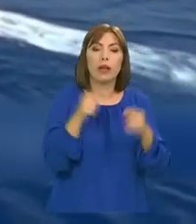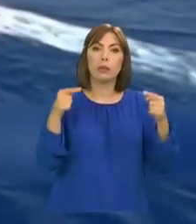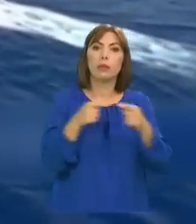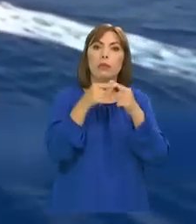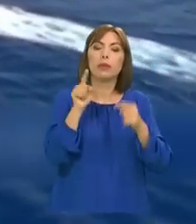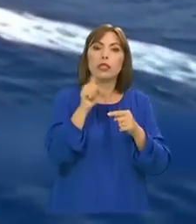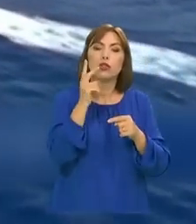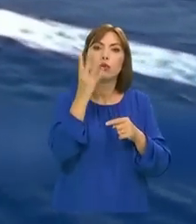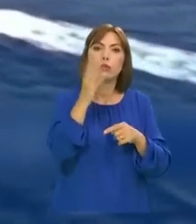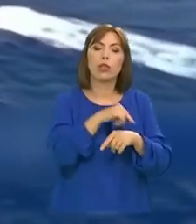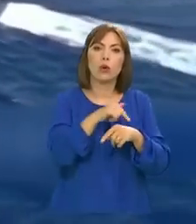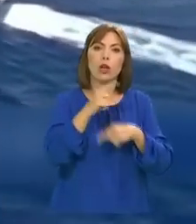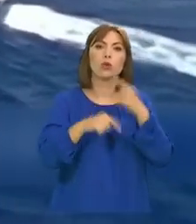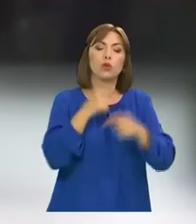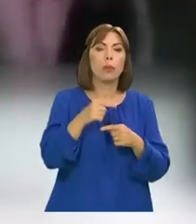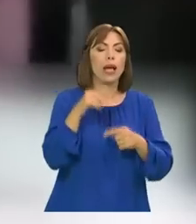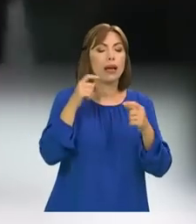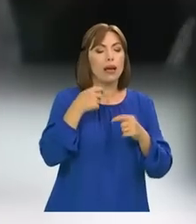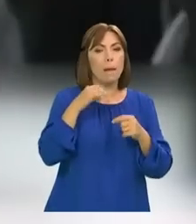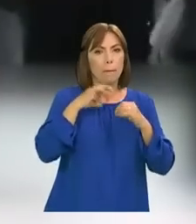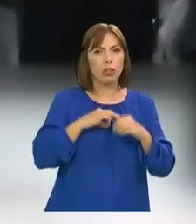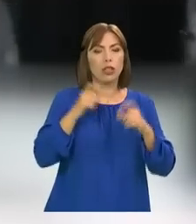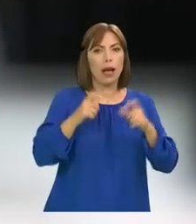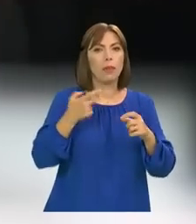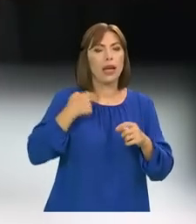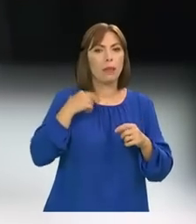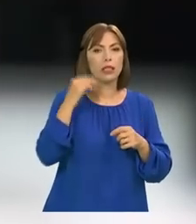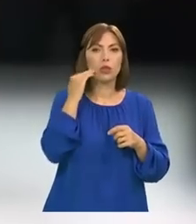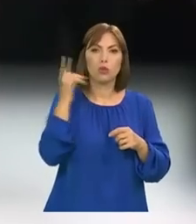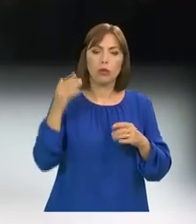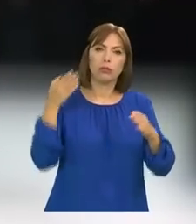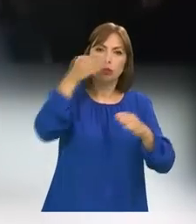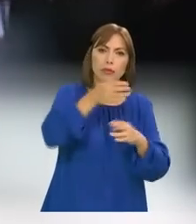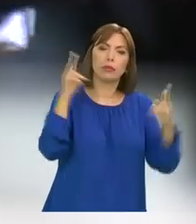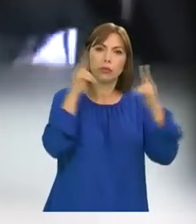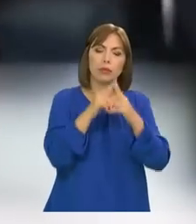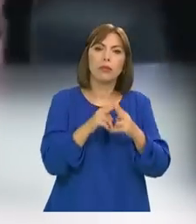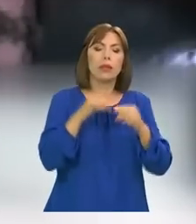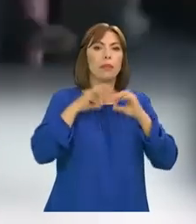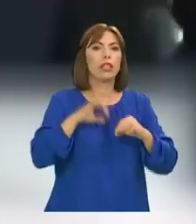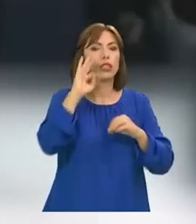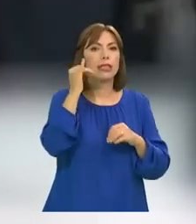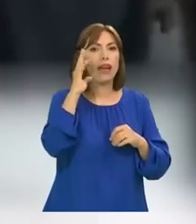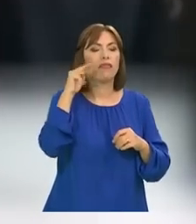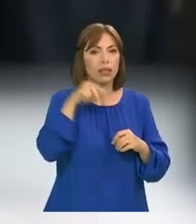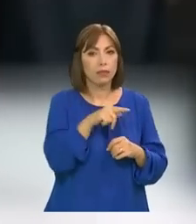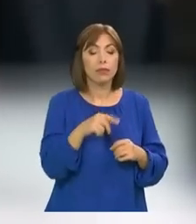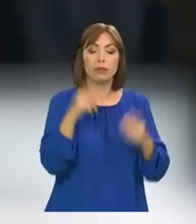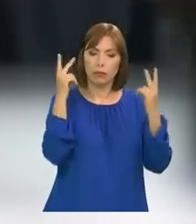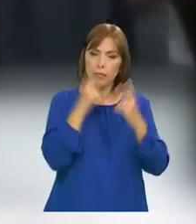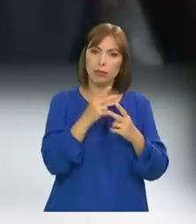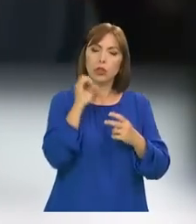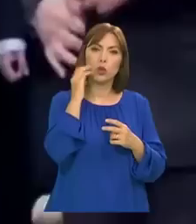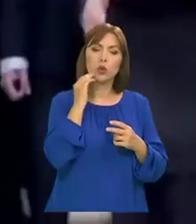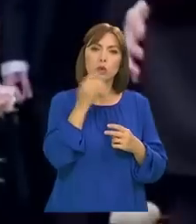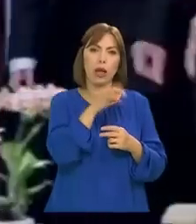24 de ore după ce Nancy Pelosi a avut discuții față în față cu președintele taiwanez Tsai Ing-wen. Angajamentul SUA față de un